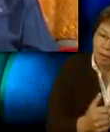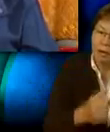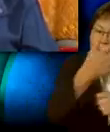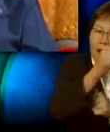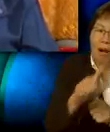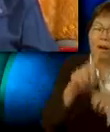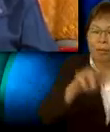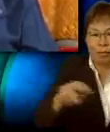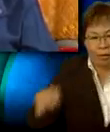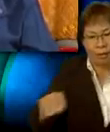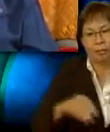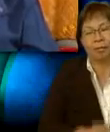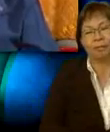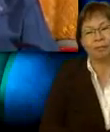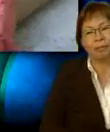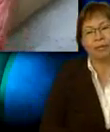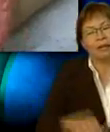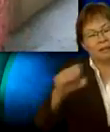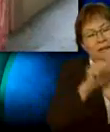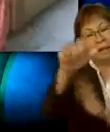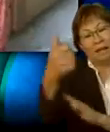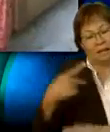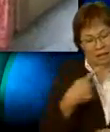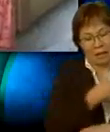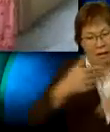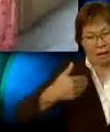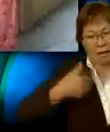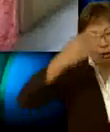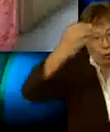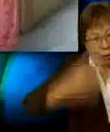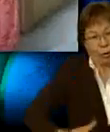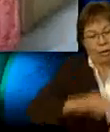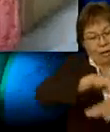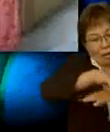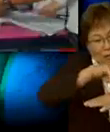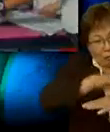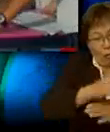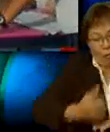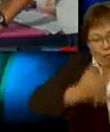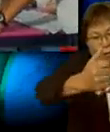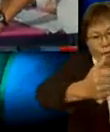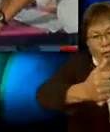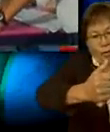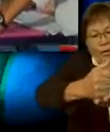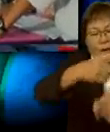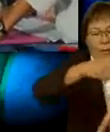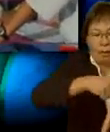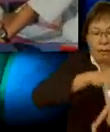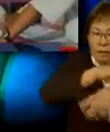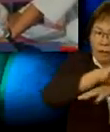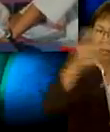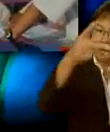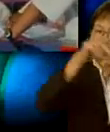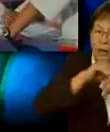berkaitan dengan hal ehwal murid. Selain itu, kita juga mempunyai guru-guru kaunseling yang membantu memberi sesi